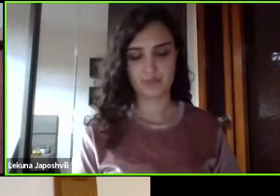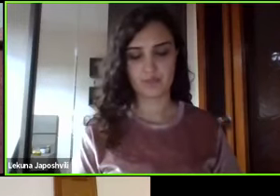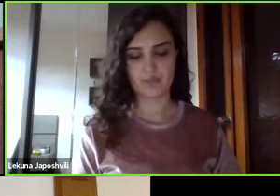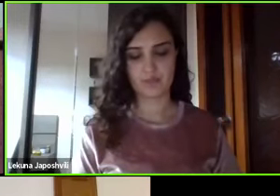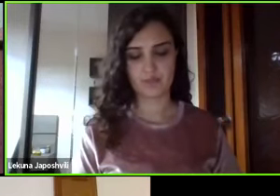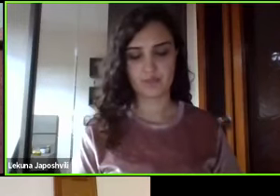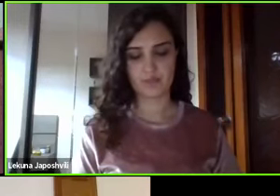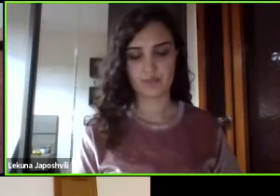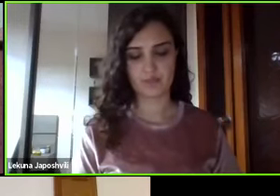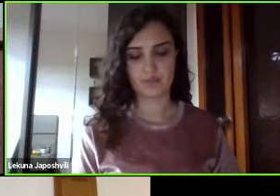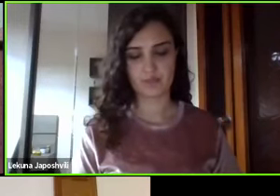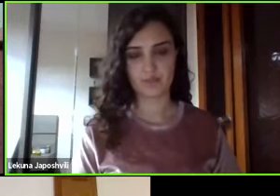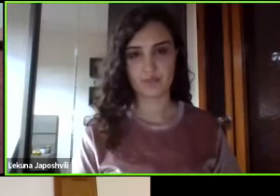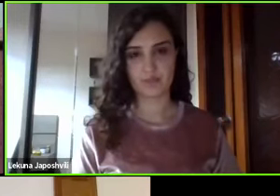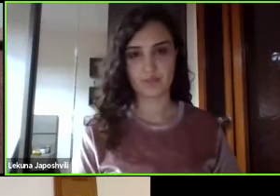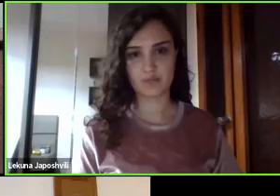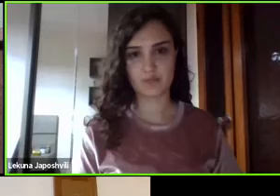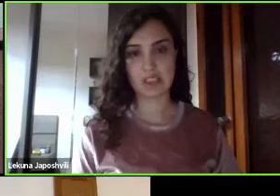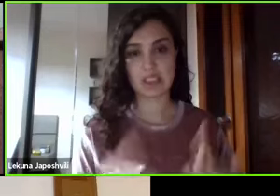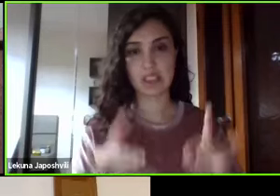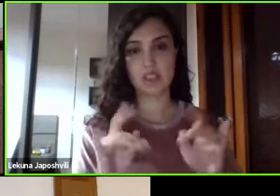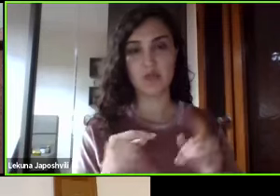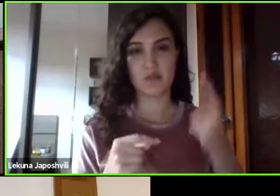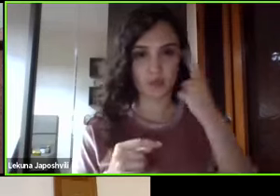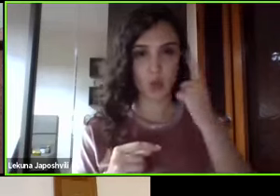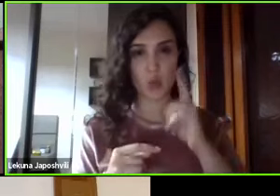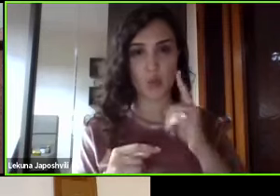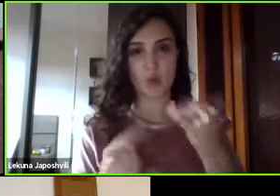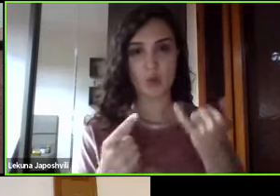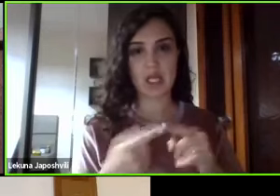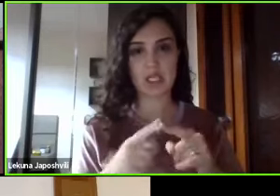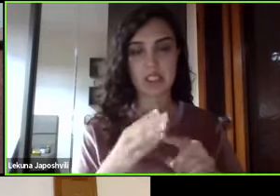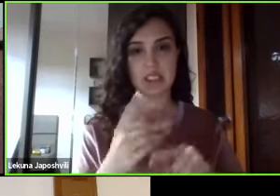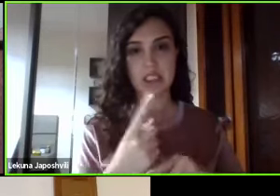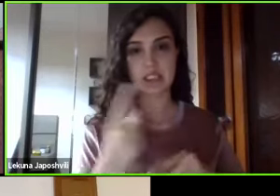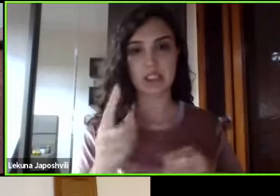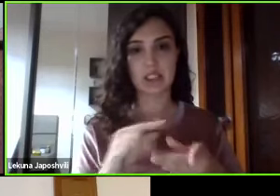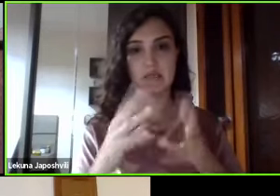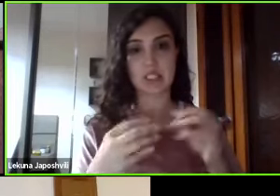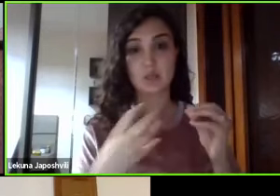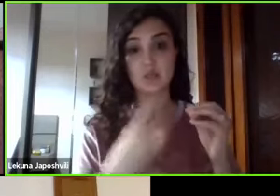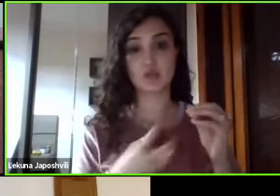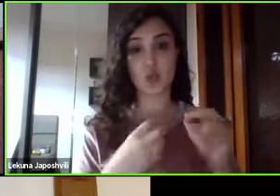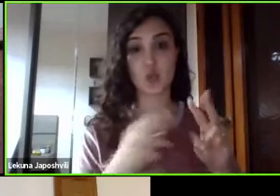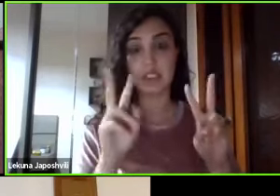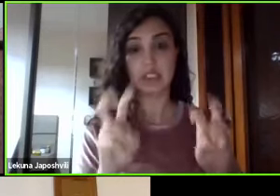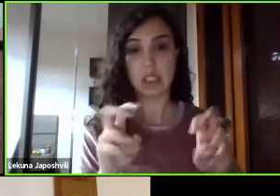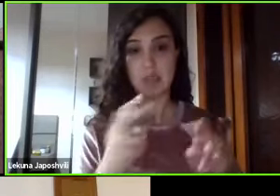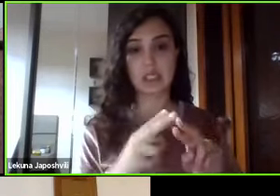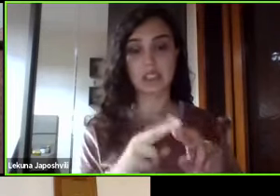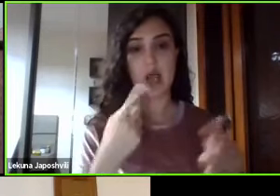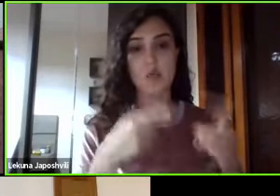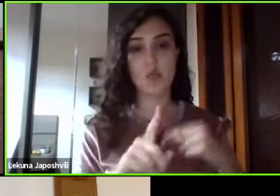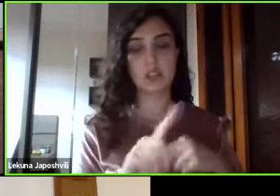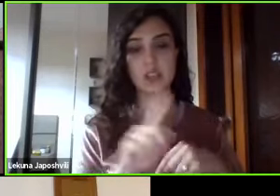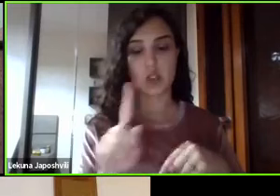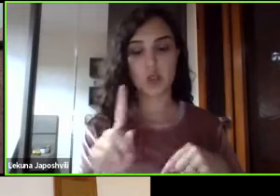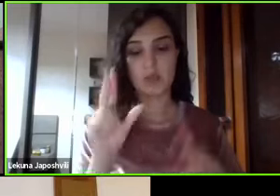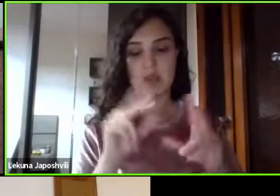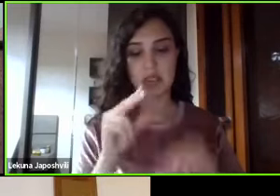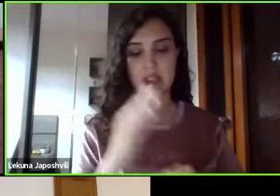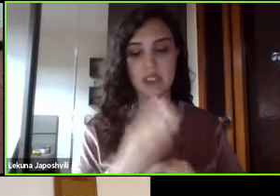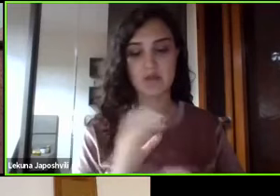რაღაცა. მითუმეტეს საბავშვო მე ფიქრობ, რომ ეხლა ეს არის ერთ-ერთი ყველაზე აქტუალური თემა. იქიდან გამომდინარე, რომ იმედი გვაქვს,